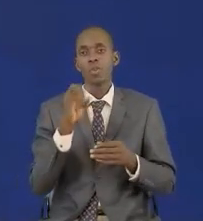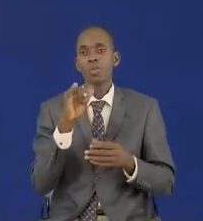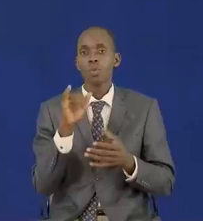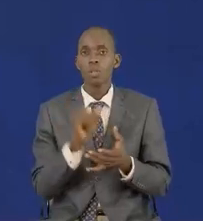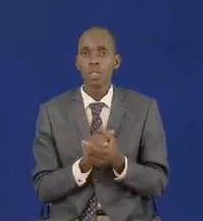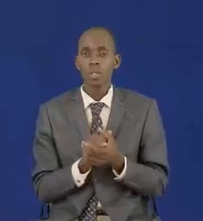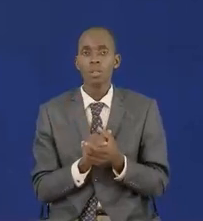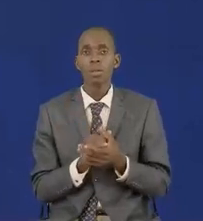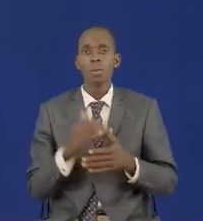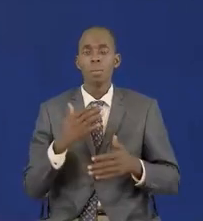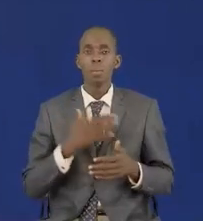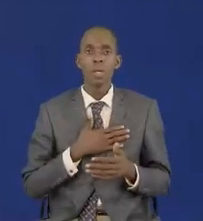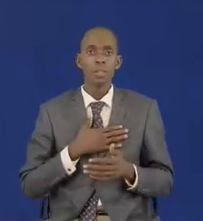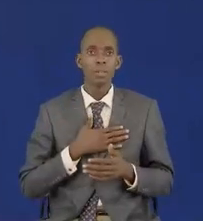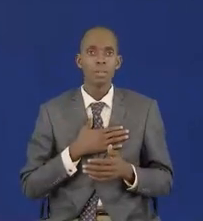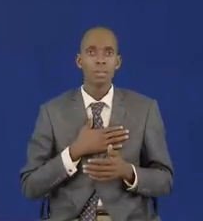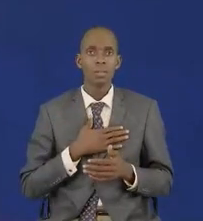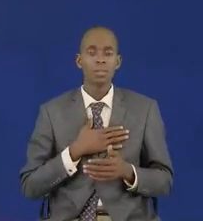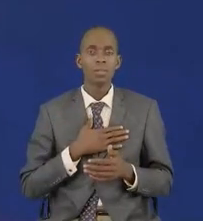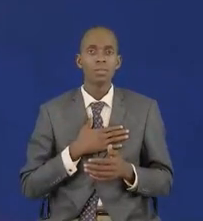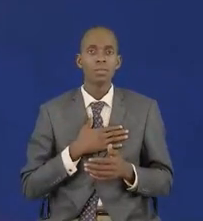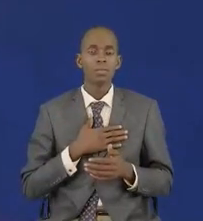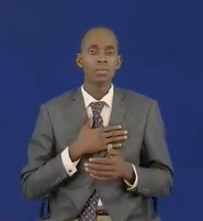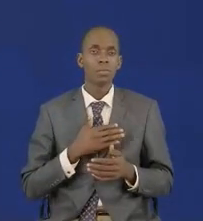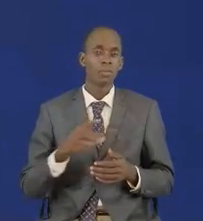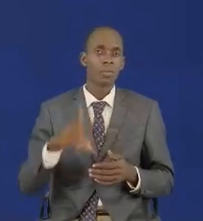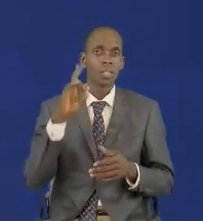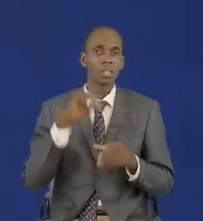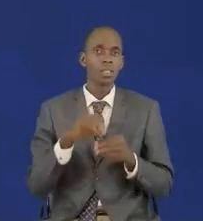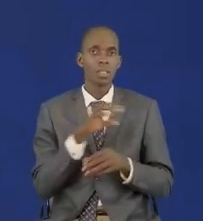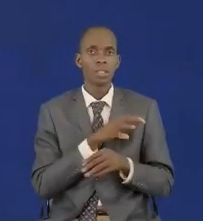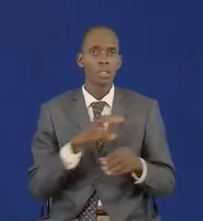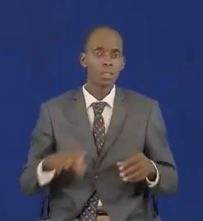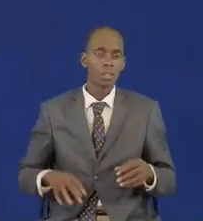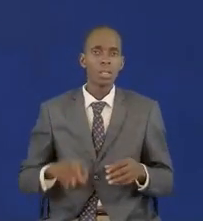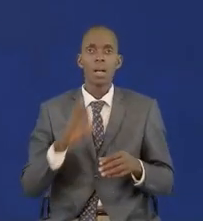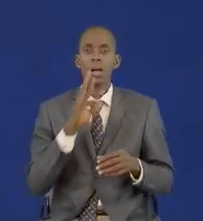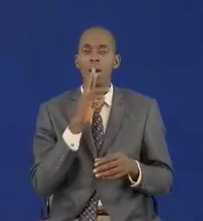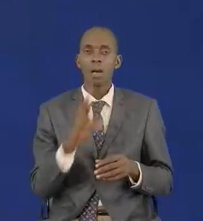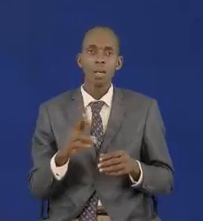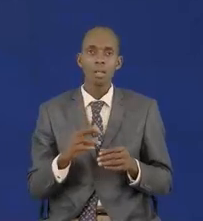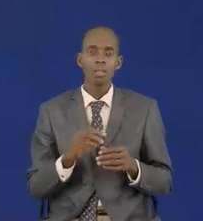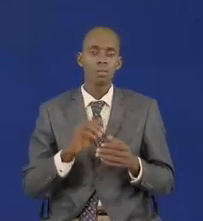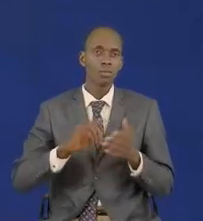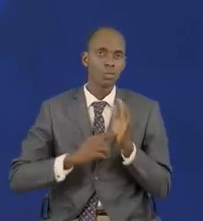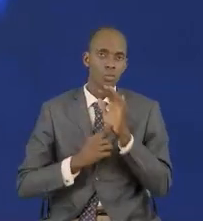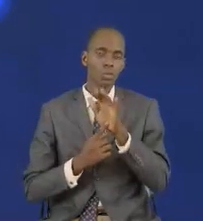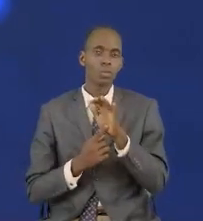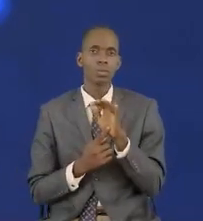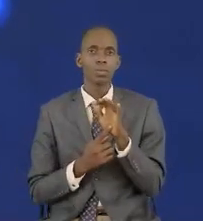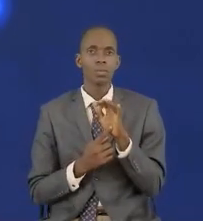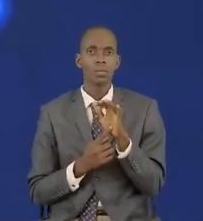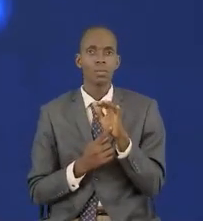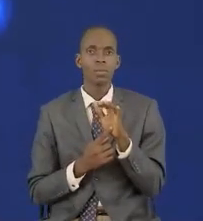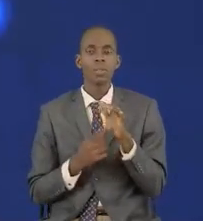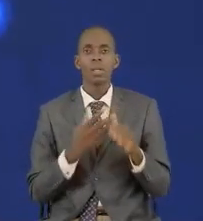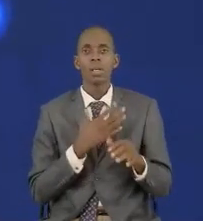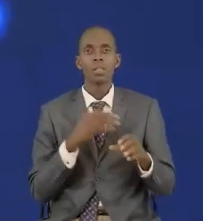en effet dans tout le prétroit et partout ailleurs nous n'ignore